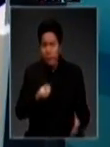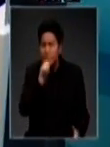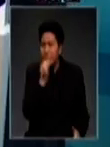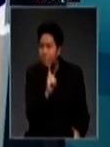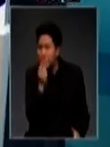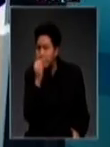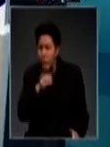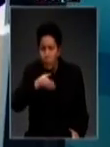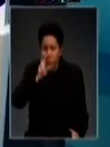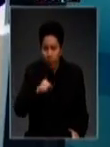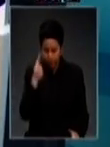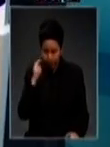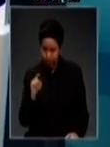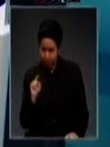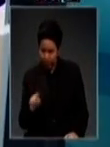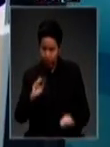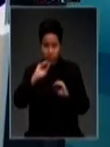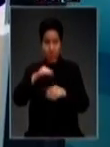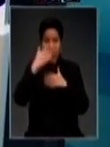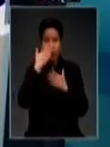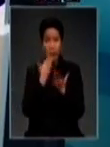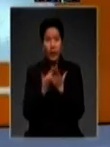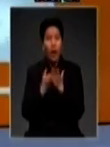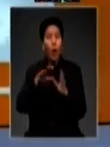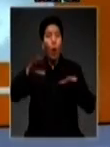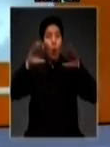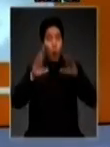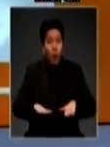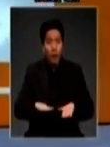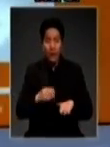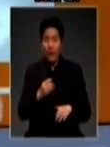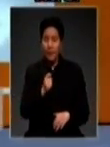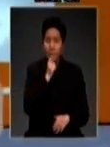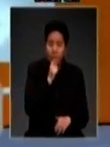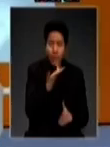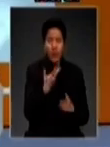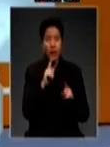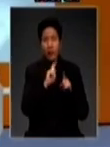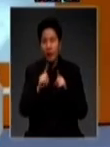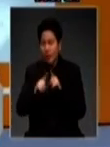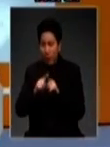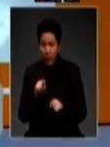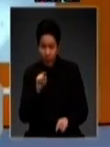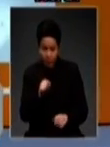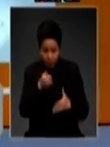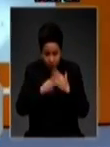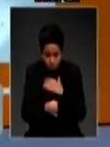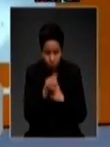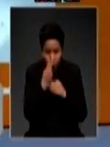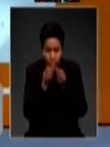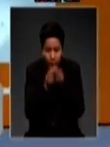ไรเจ้าเครื่องนี้มีครับไม่ว่าจะเป็นส่วนลดร้านอาหารเครื่องดื่มและไลฟ์สไตล์ต่างๆสามารถกดเข้าไปดูราย